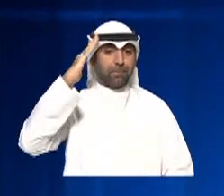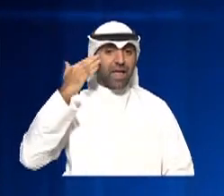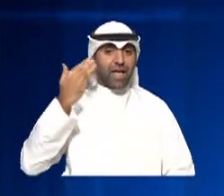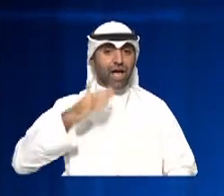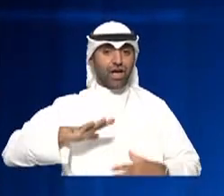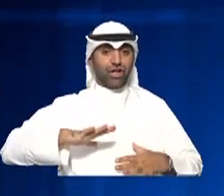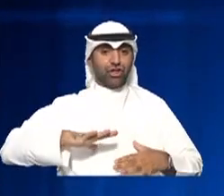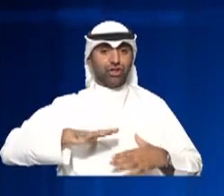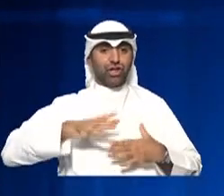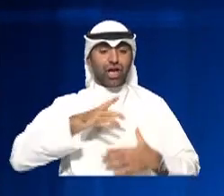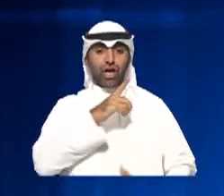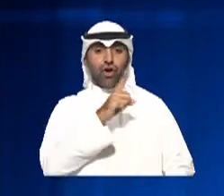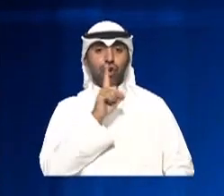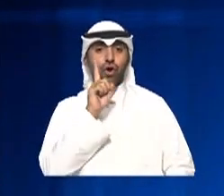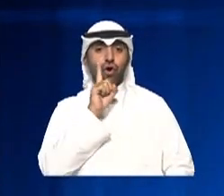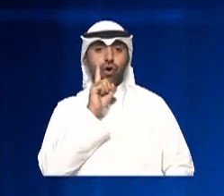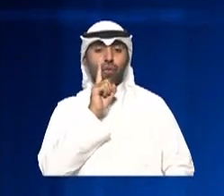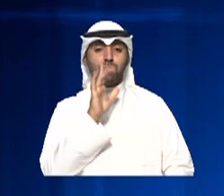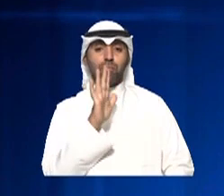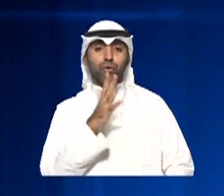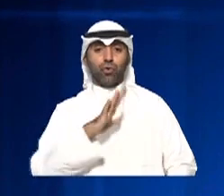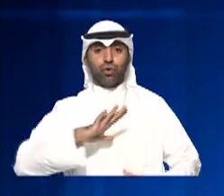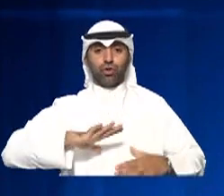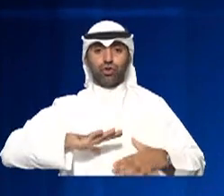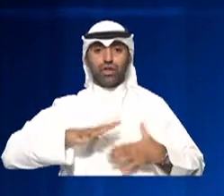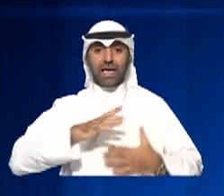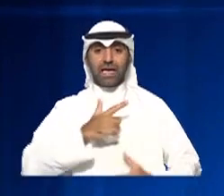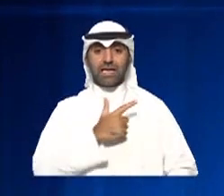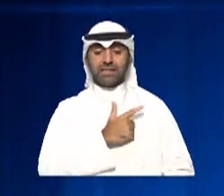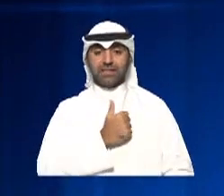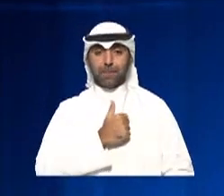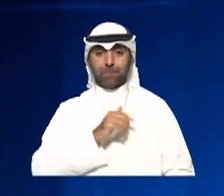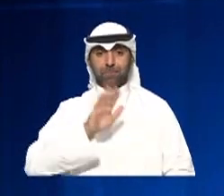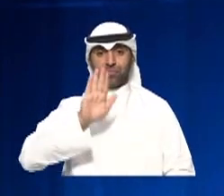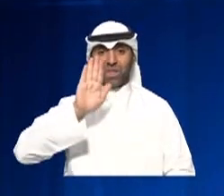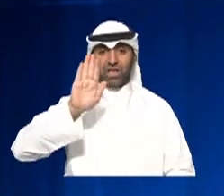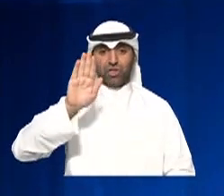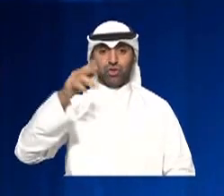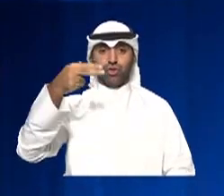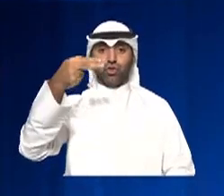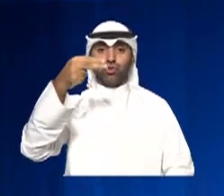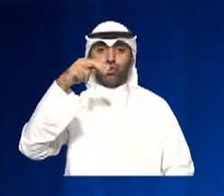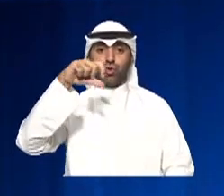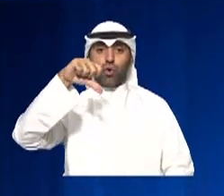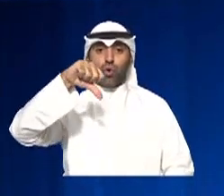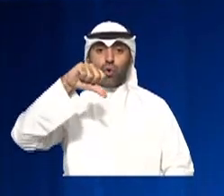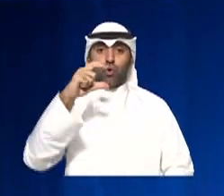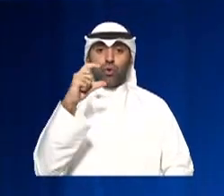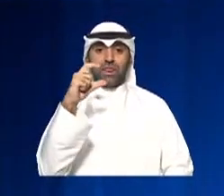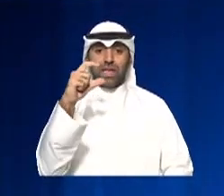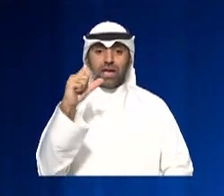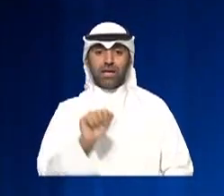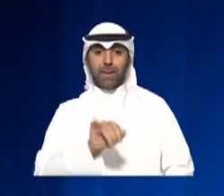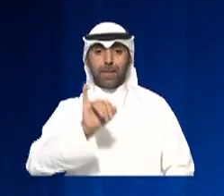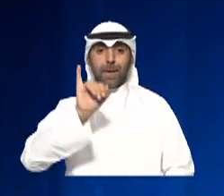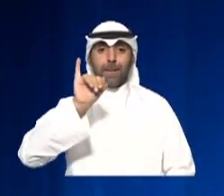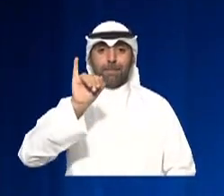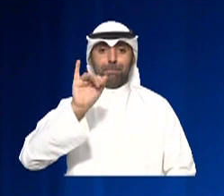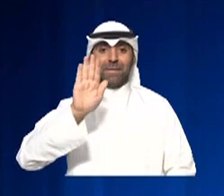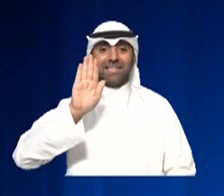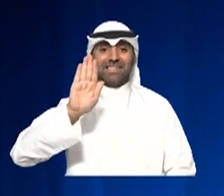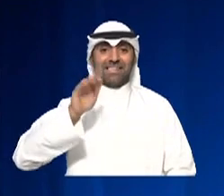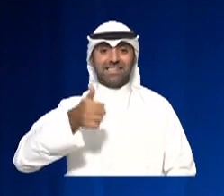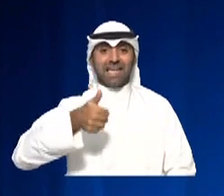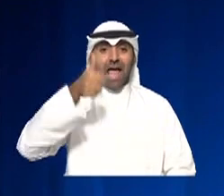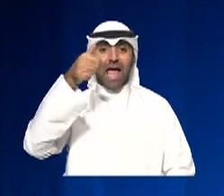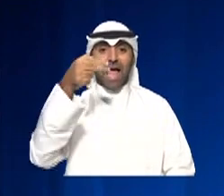مواساته بوفاة المغفور لها بإذن الله تعالى والدة صاحب السمو الملكي الأمير سعود بن مساعد بن سعود بن عبد